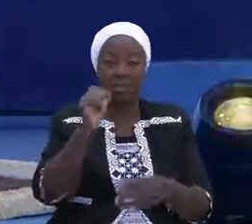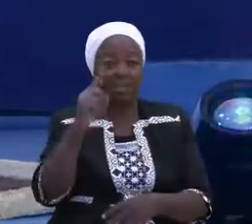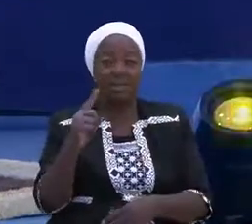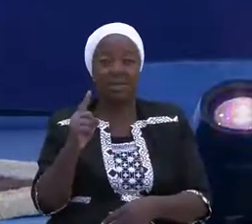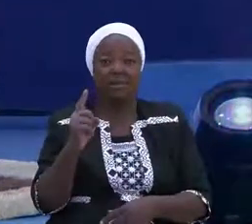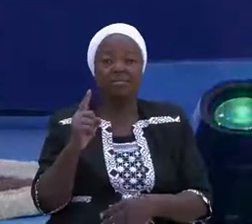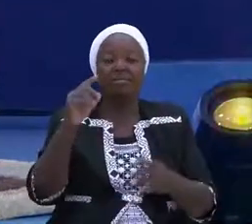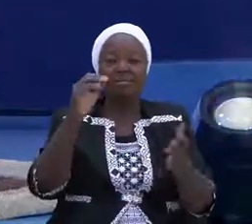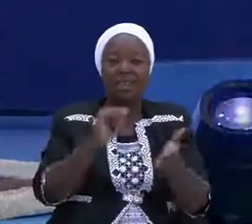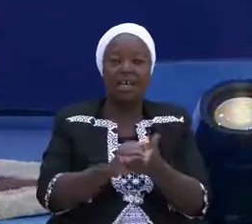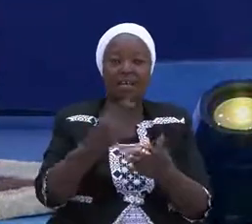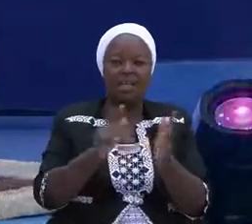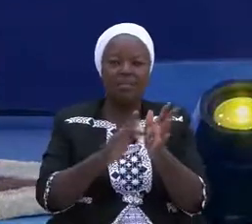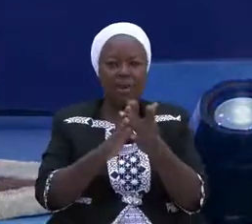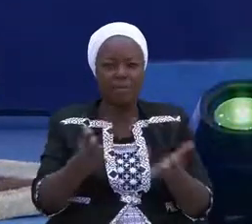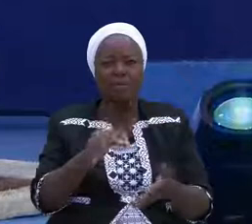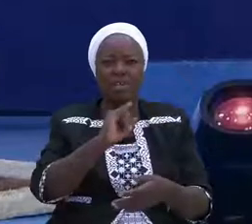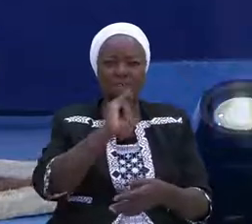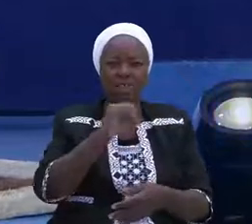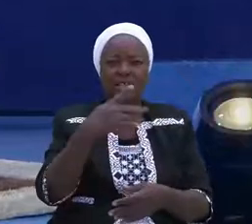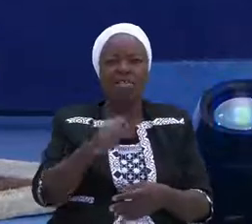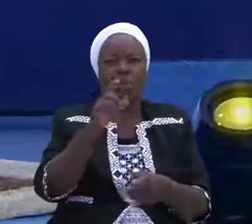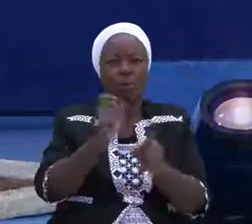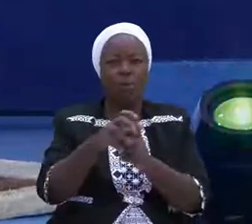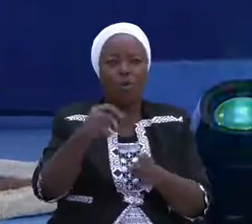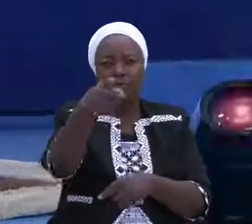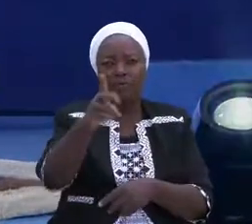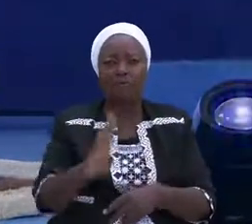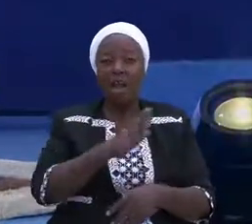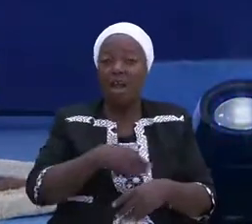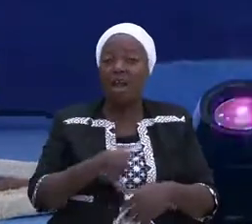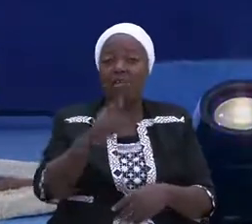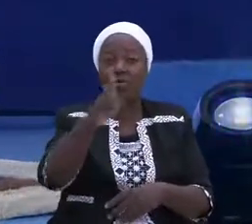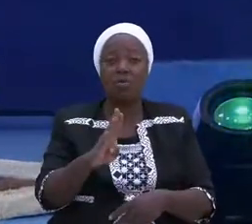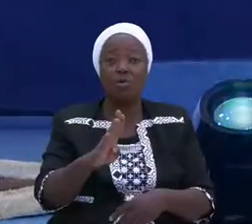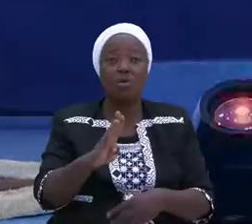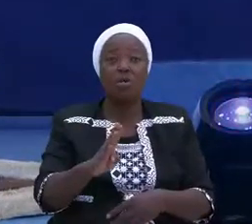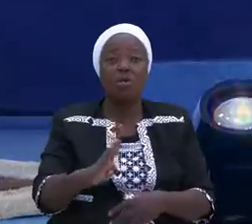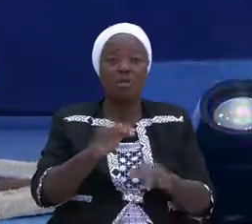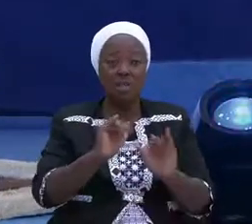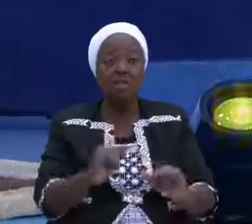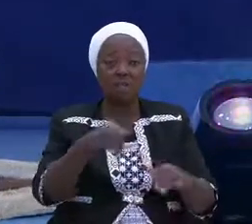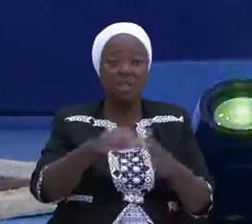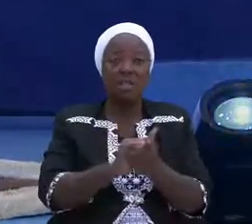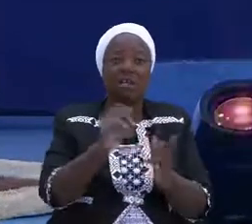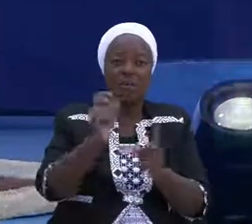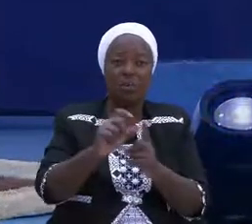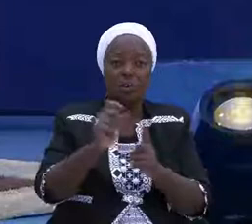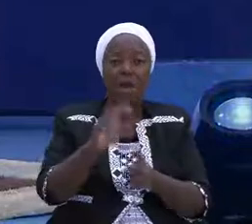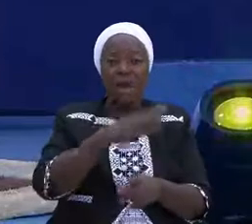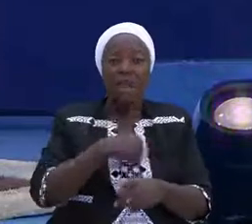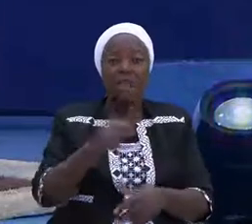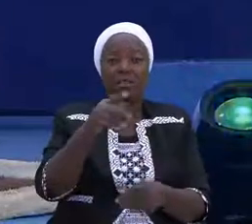Comprenez que la Bible est la parole de Dieu. Et Dieu réside dans la parole. Et